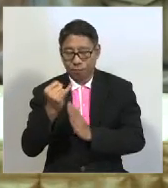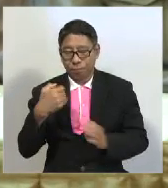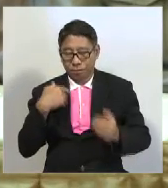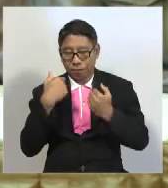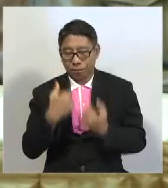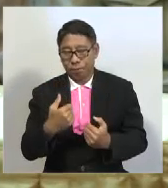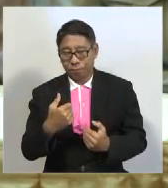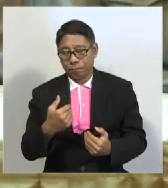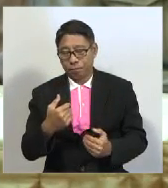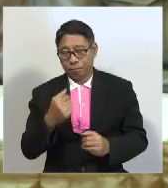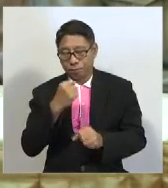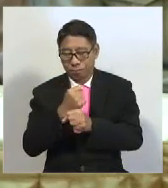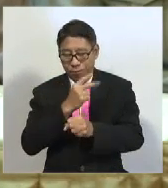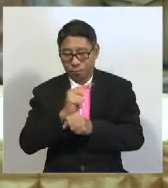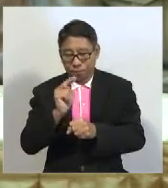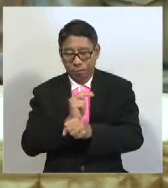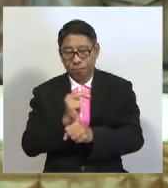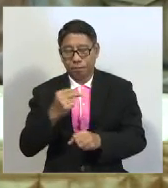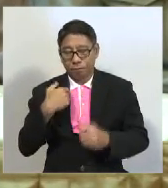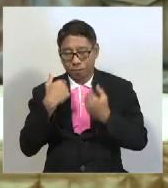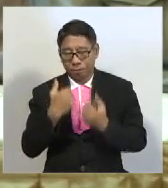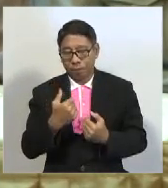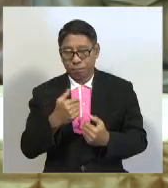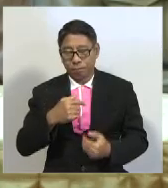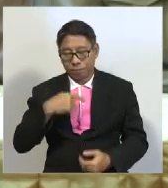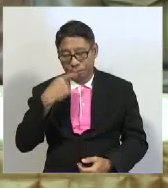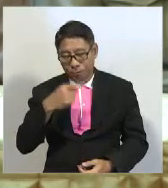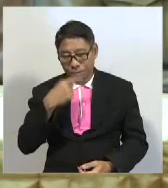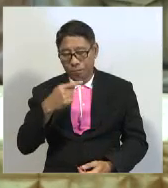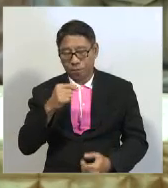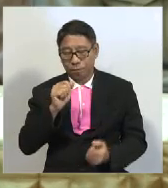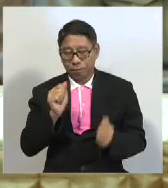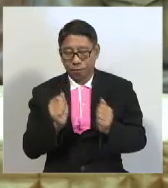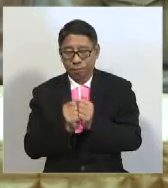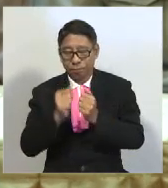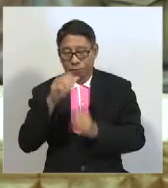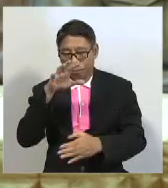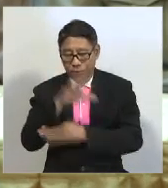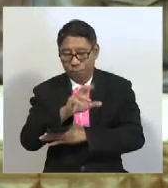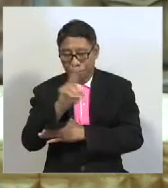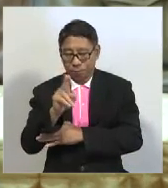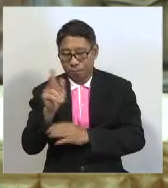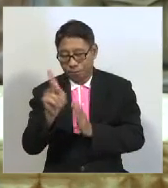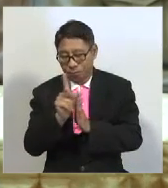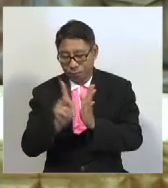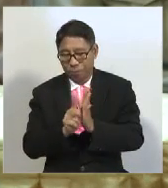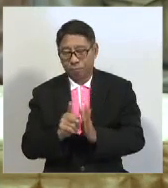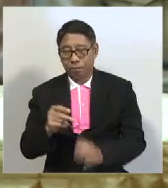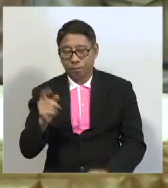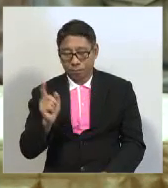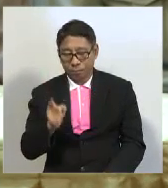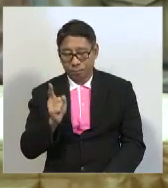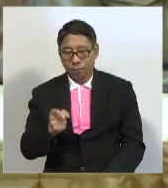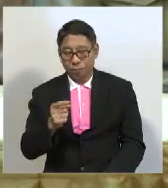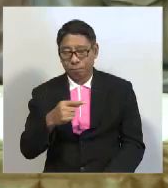ป็นการปฏิบัติหน้าที่ที่จะต้องกล่าวหาที่จะต้องบังคับใช้กฎหมายตามกฎหมายนะครับ